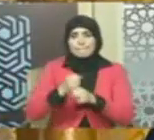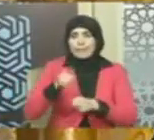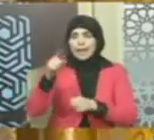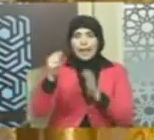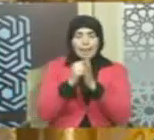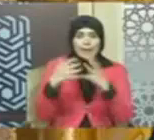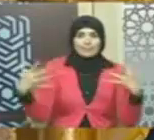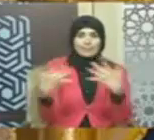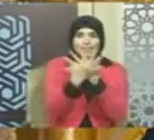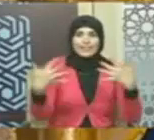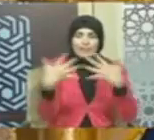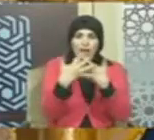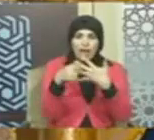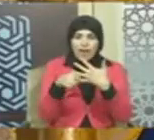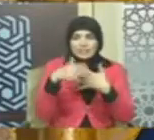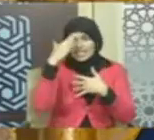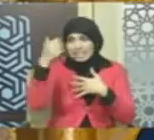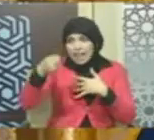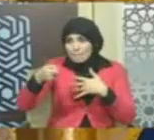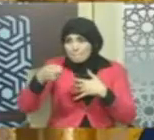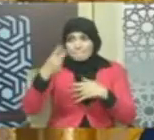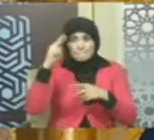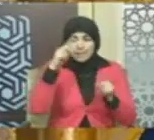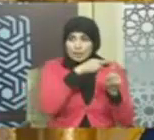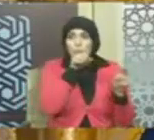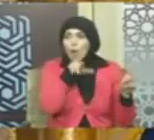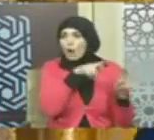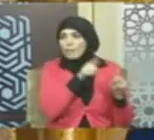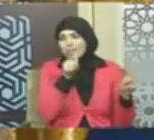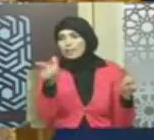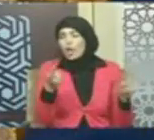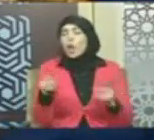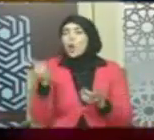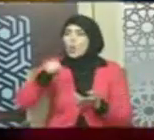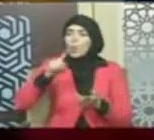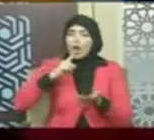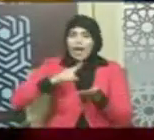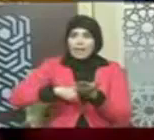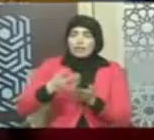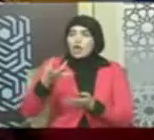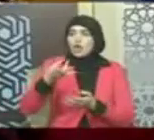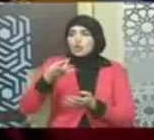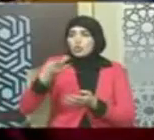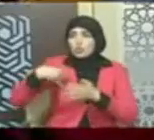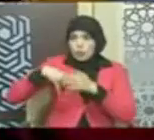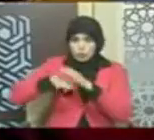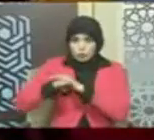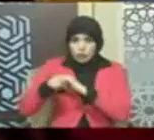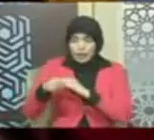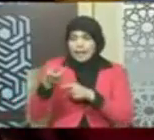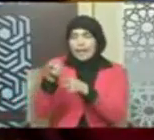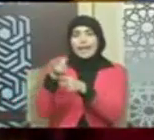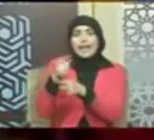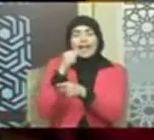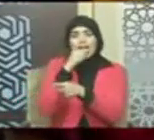فرحا، ثم قال: وأن تزوجوني ابنتكم. فقال الرجل: